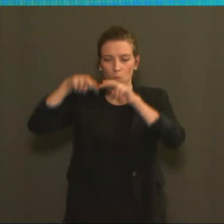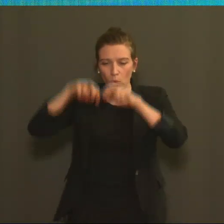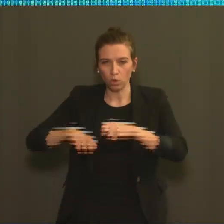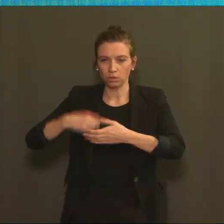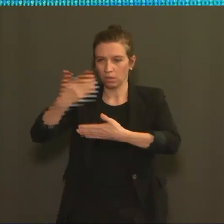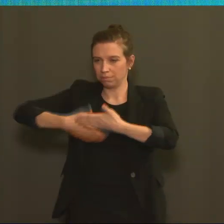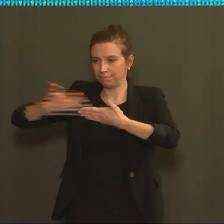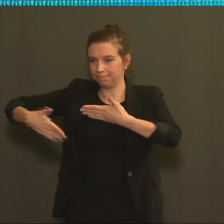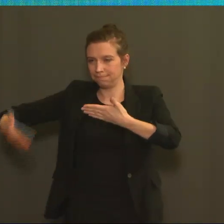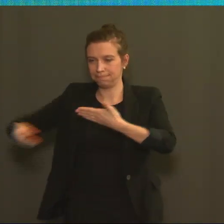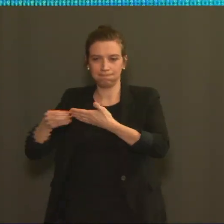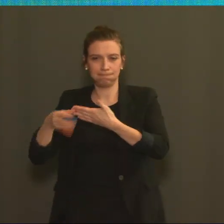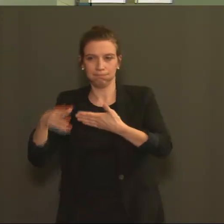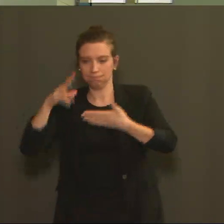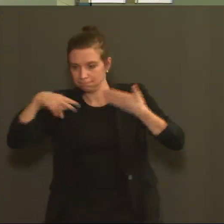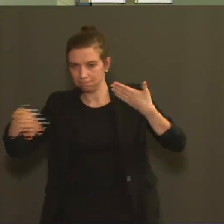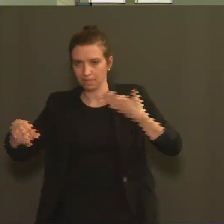zijn